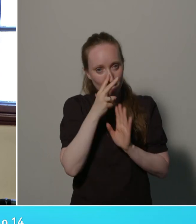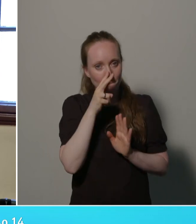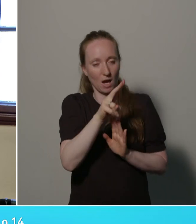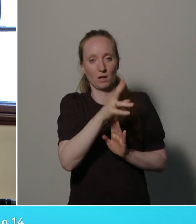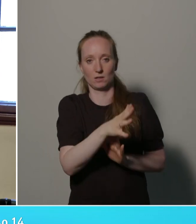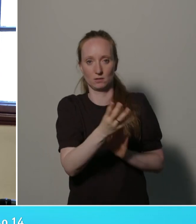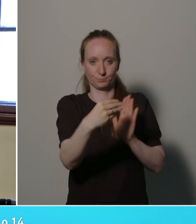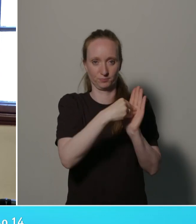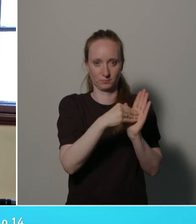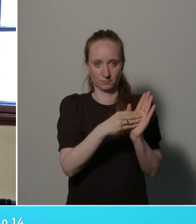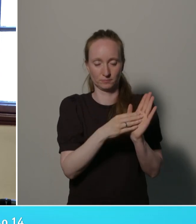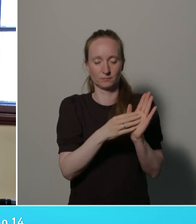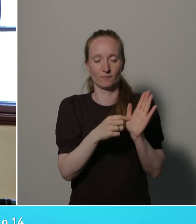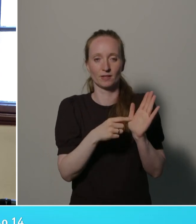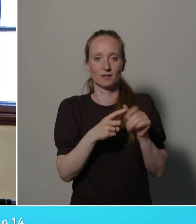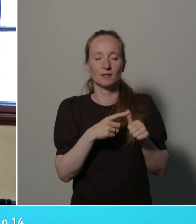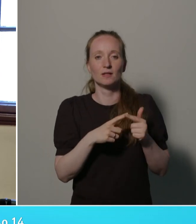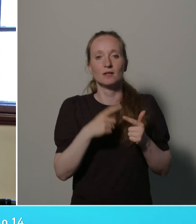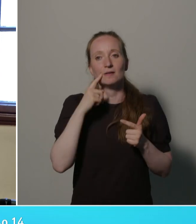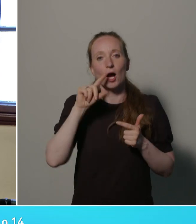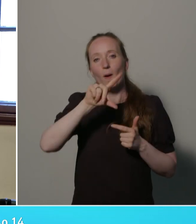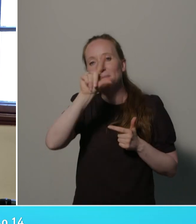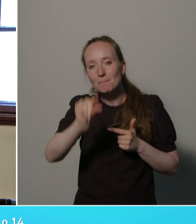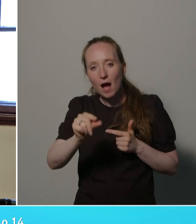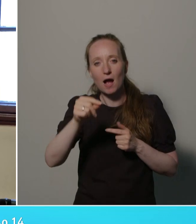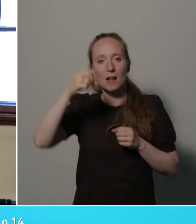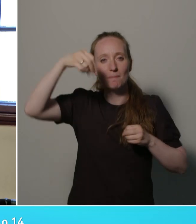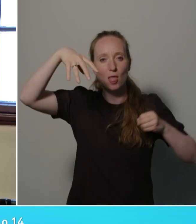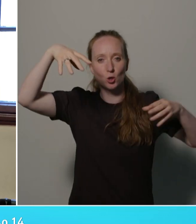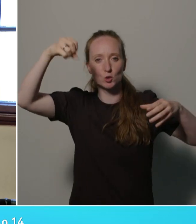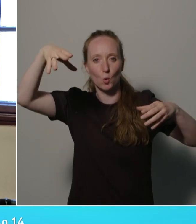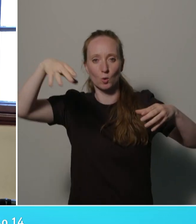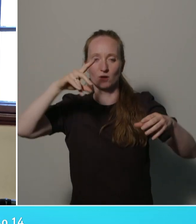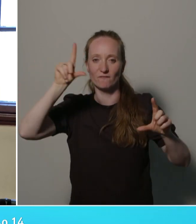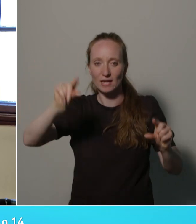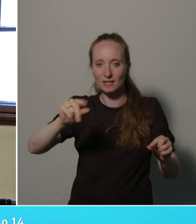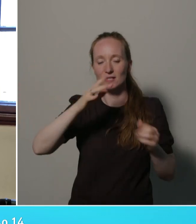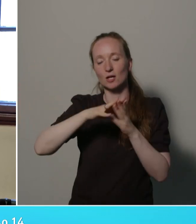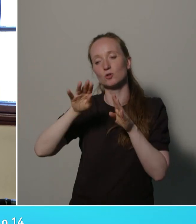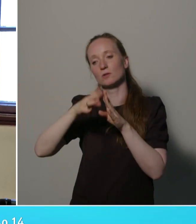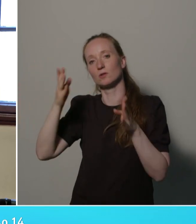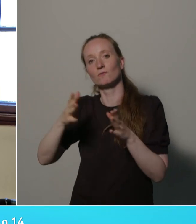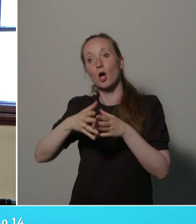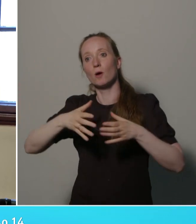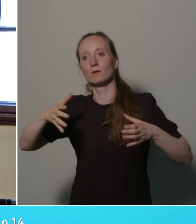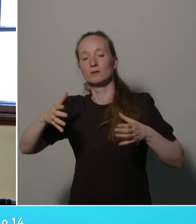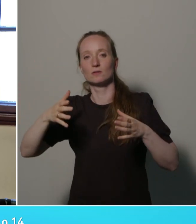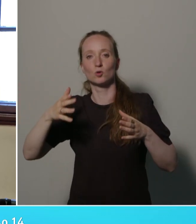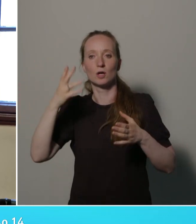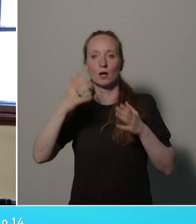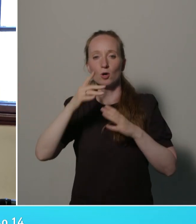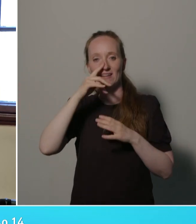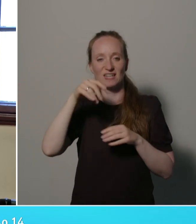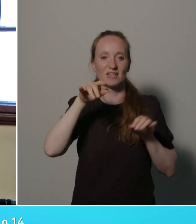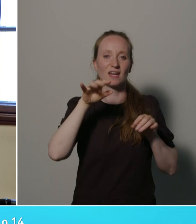sozusagen bei der Ausführung der Arbeiten, minimale Beleuchtung entlang des westlichen Weges an Gebäuden und Großgehölzen der Umgebung sind Ersatzquartiere zu